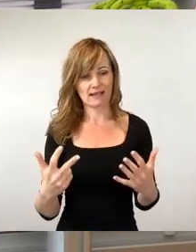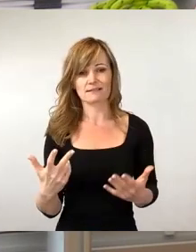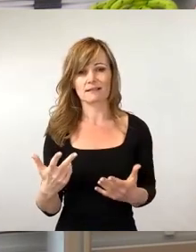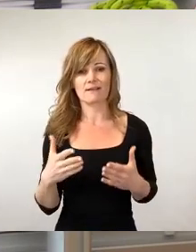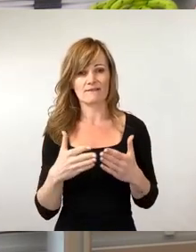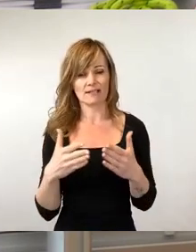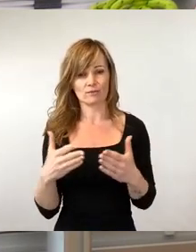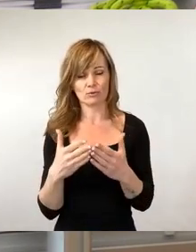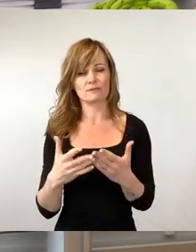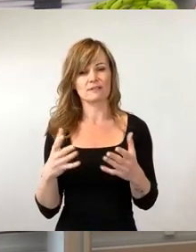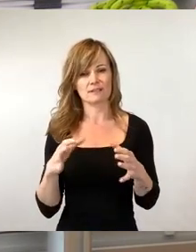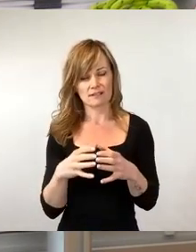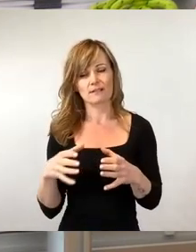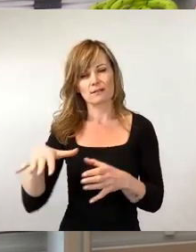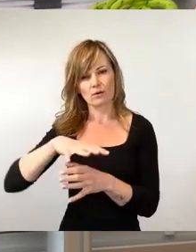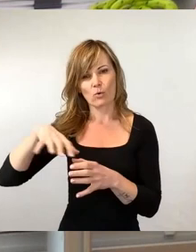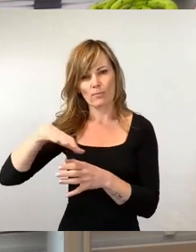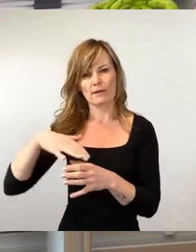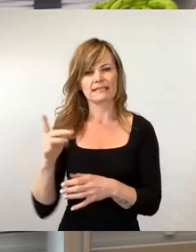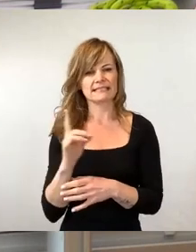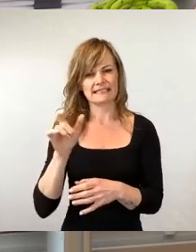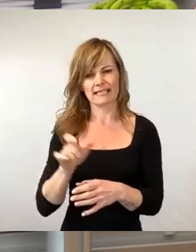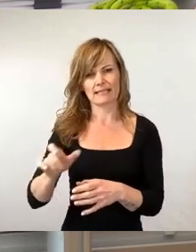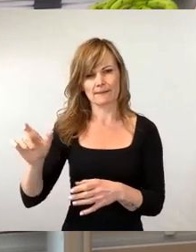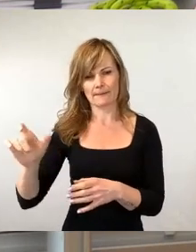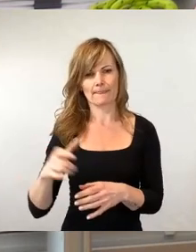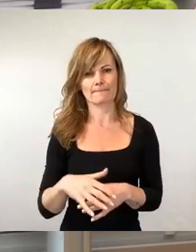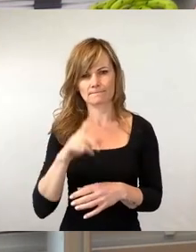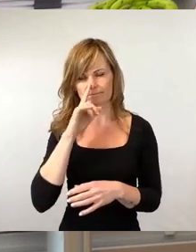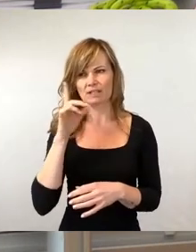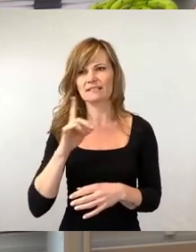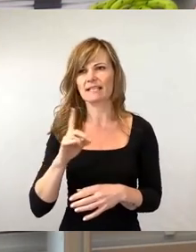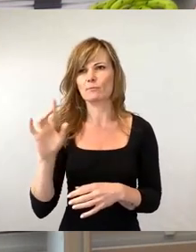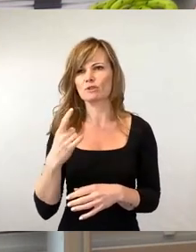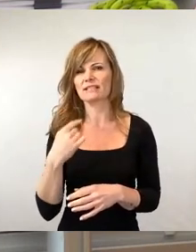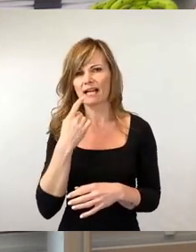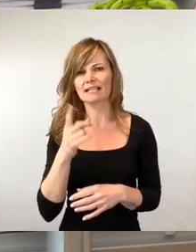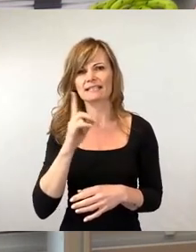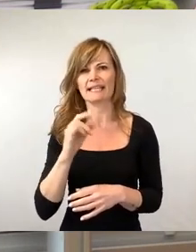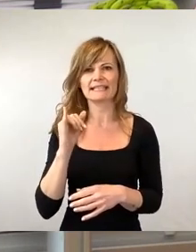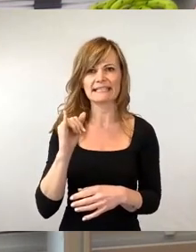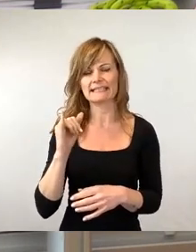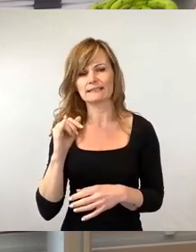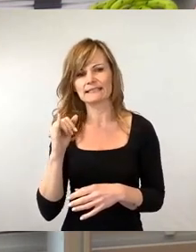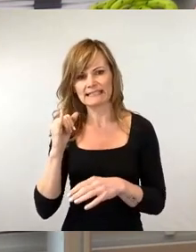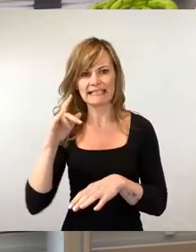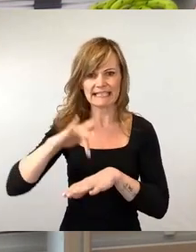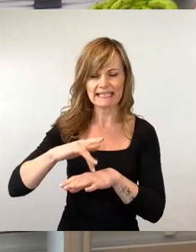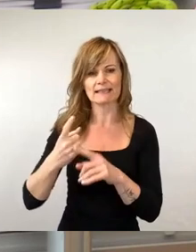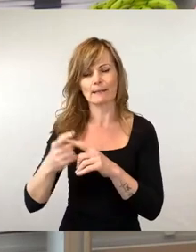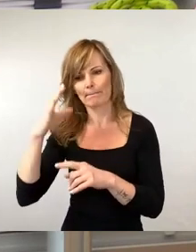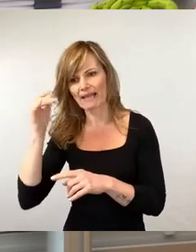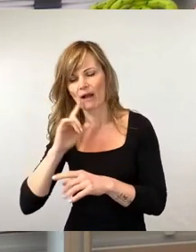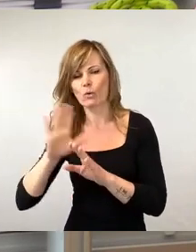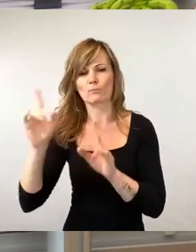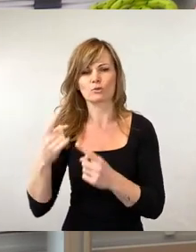sogenannten Dissidentinnen, nee, muss man nicht gendern, es waren nur Dissidenten, hat sich ziemlich schnell wieder getrennt, wie